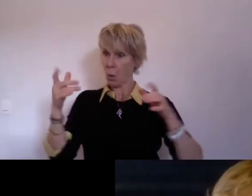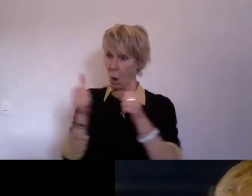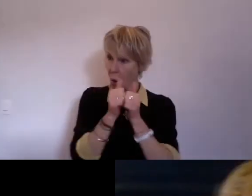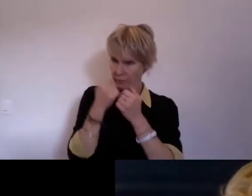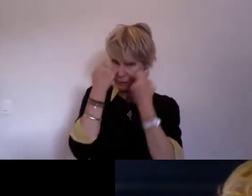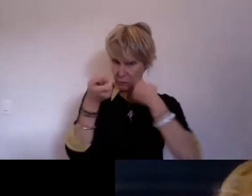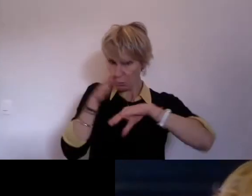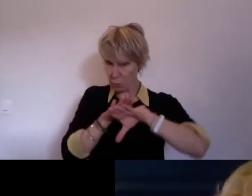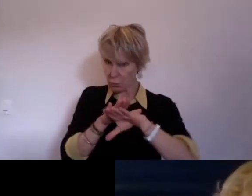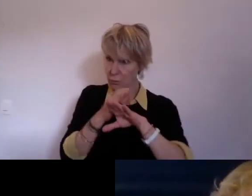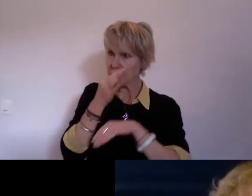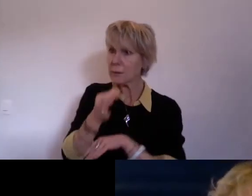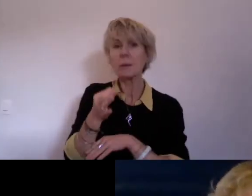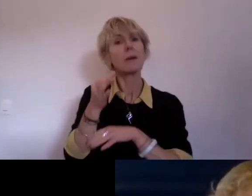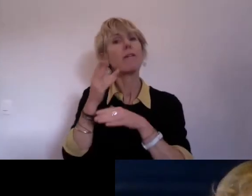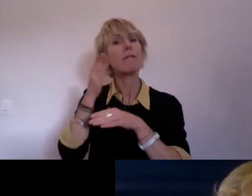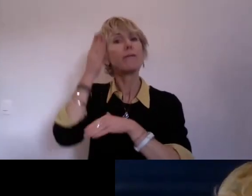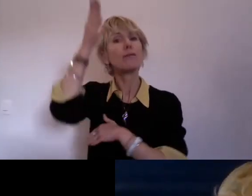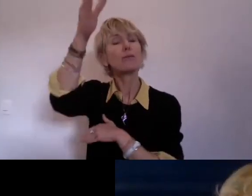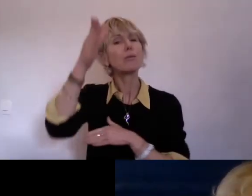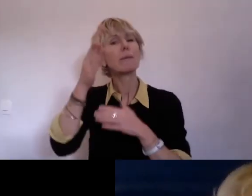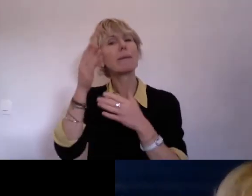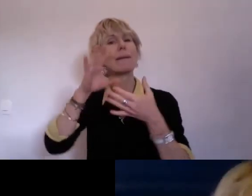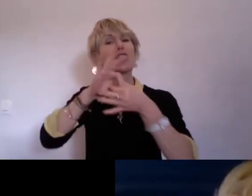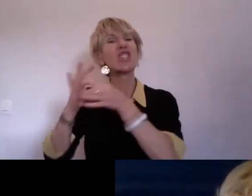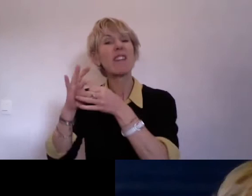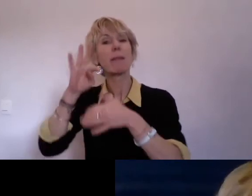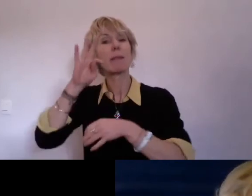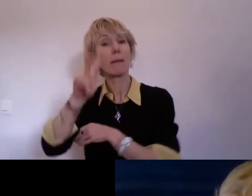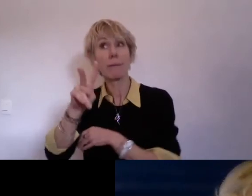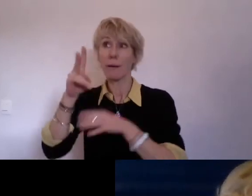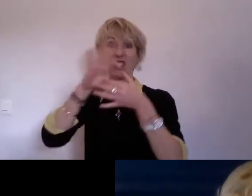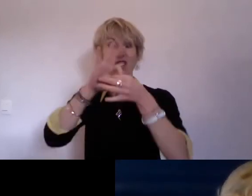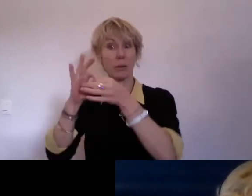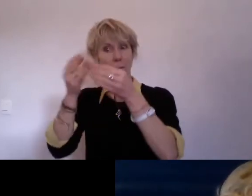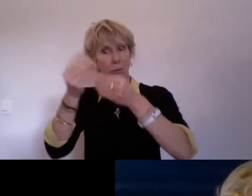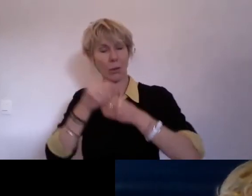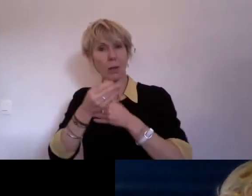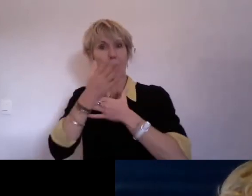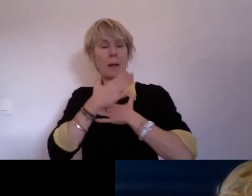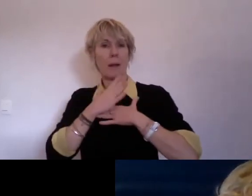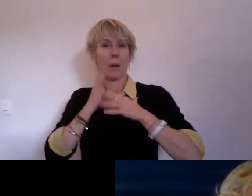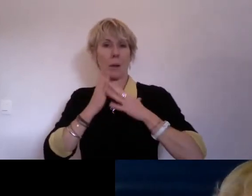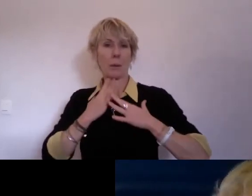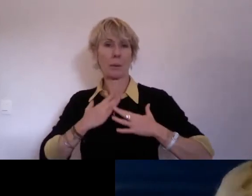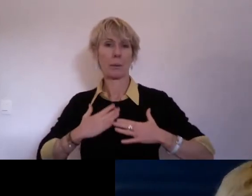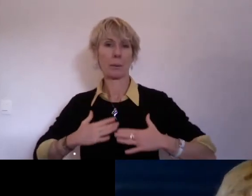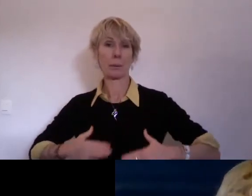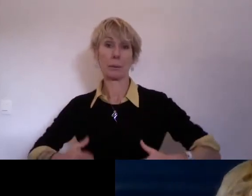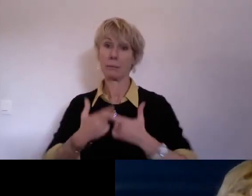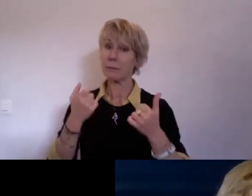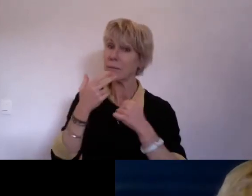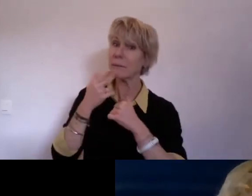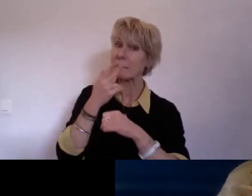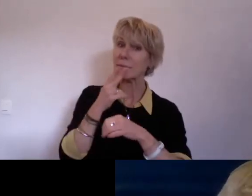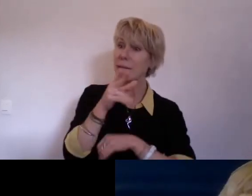Notre Upart TV, la chaîne qui nous fait du bien, va avoir des